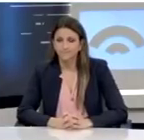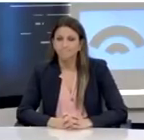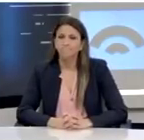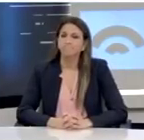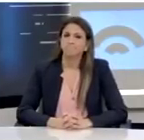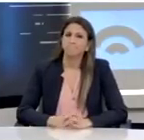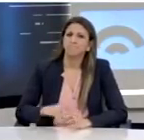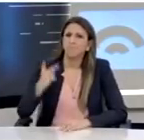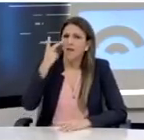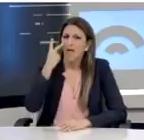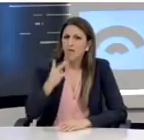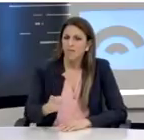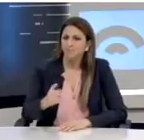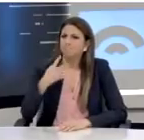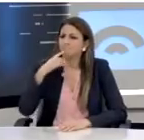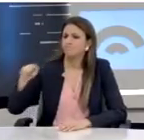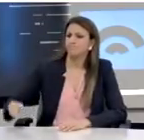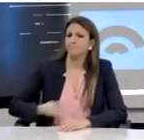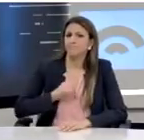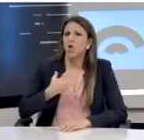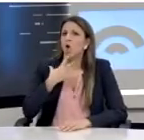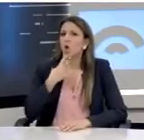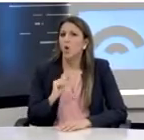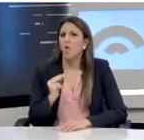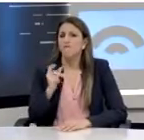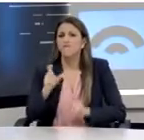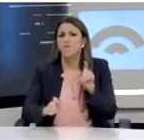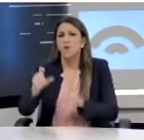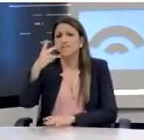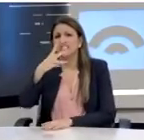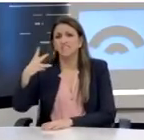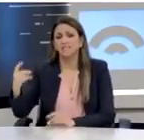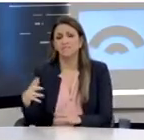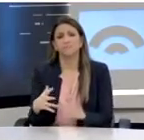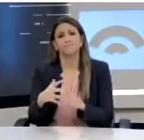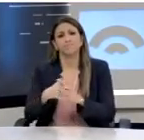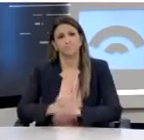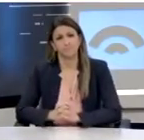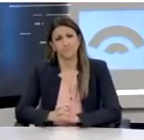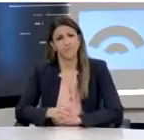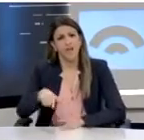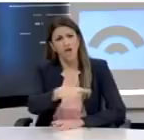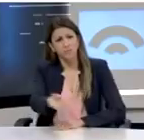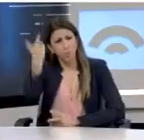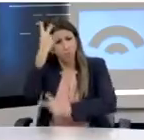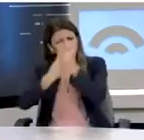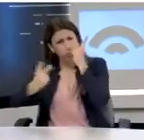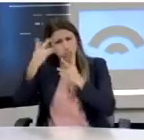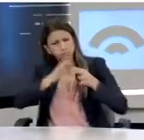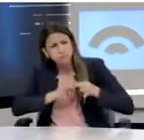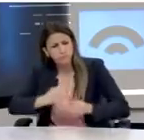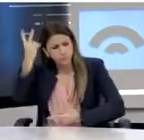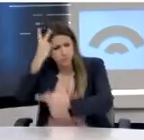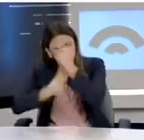Ενοχληθήκατε διότι οι βουλευτές του ΣΥΡΙΖΑ ήταν ιδιαίτερα ήσυχοι όταν εσείς καταφερόσασταν εναντίον τους